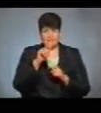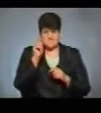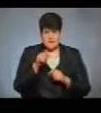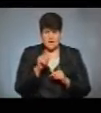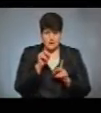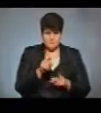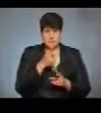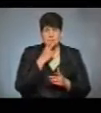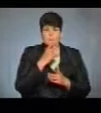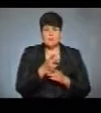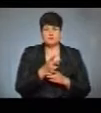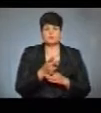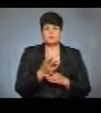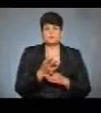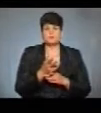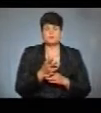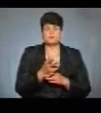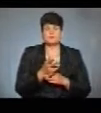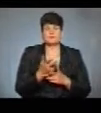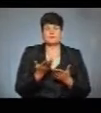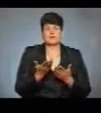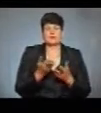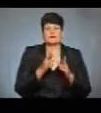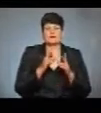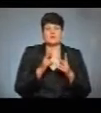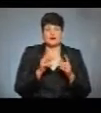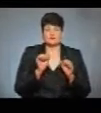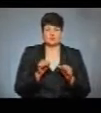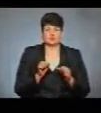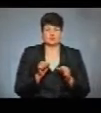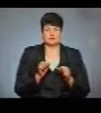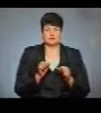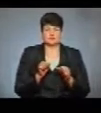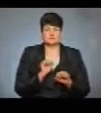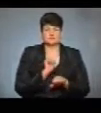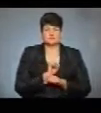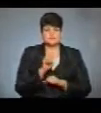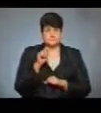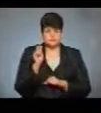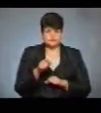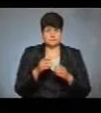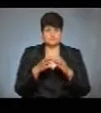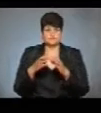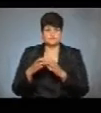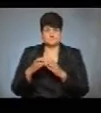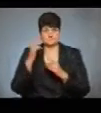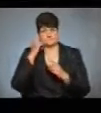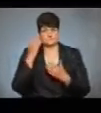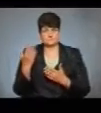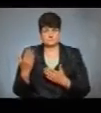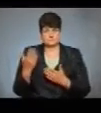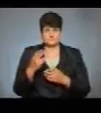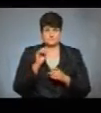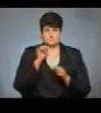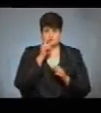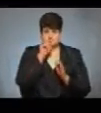бачимо позиції партії щодо шляхів відсічі та стримування збройної агресії. І коли ми заходимо сюди, ми